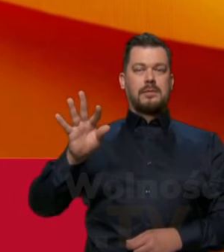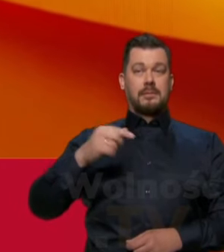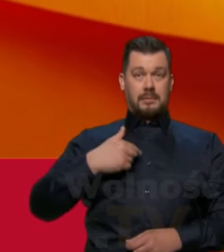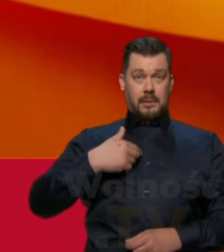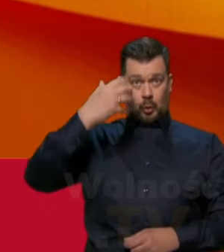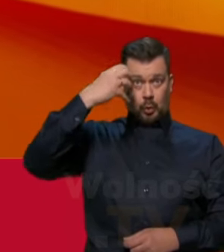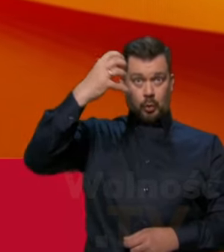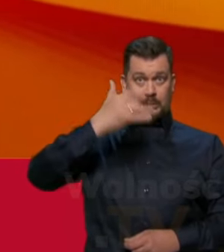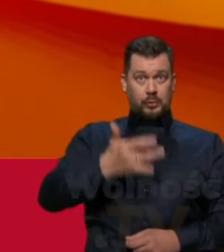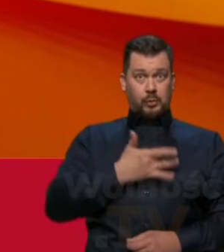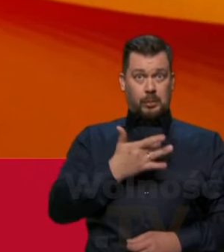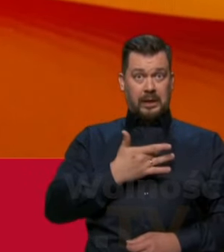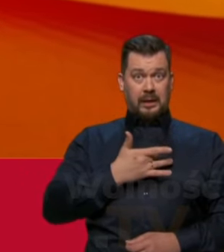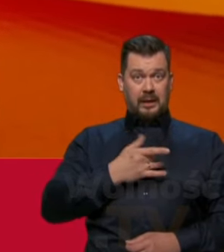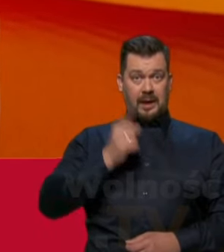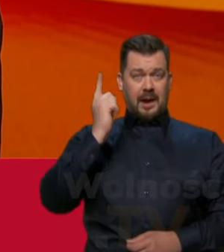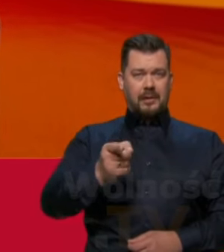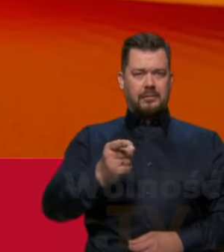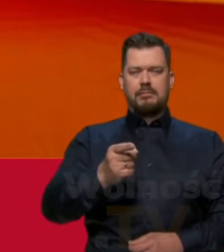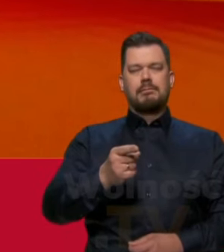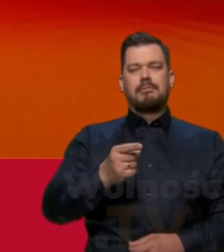sumień. Okazuje się, że dzisiaj